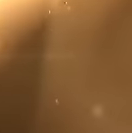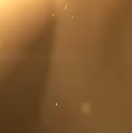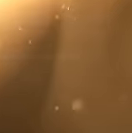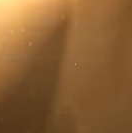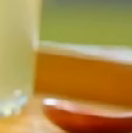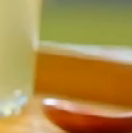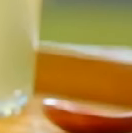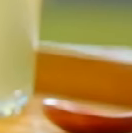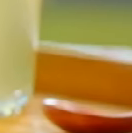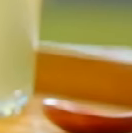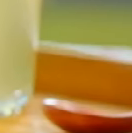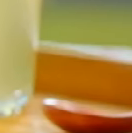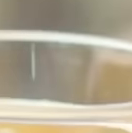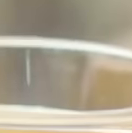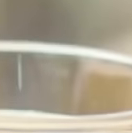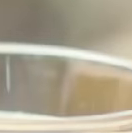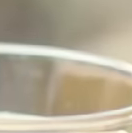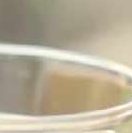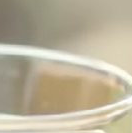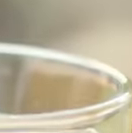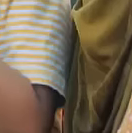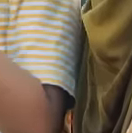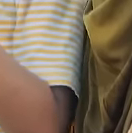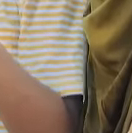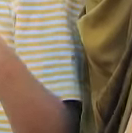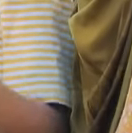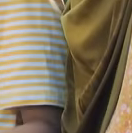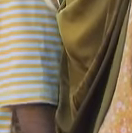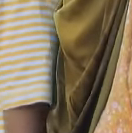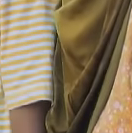Olive House, titisan khasiat anugerah semula jadi.